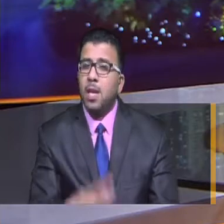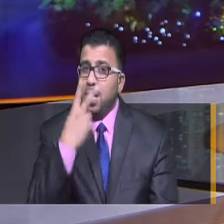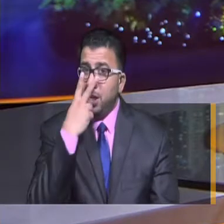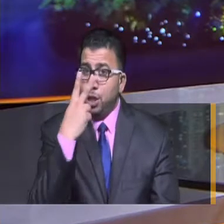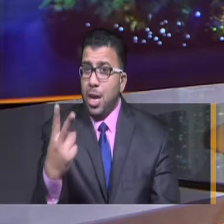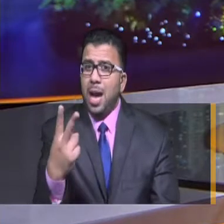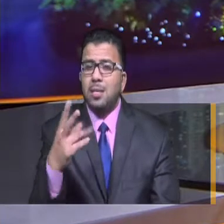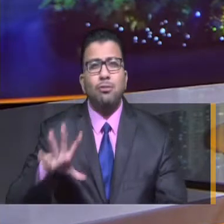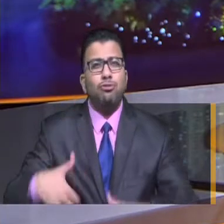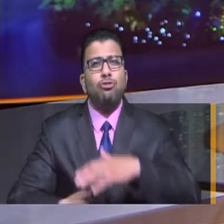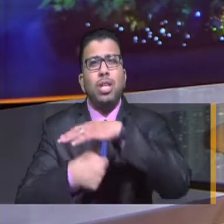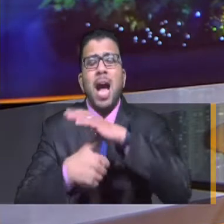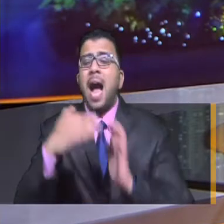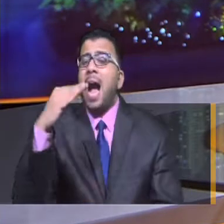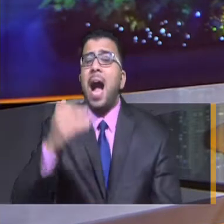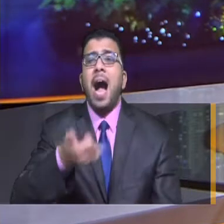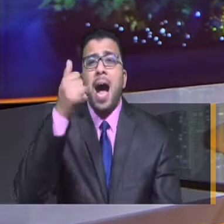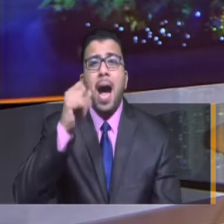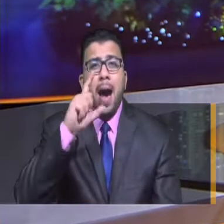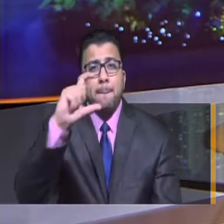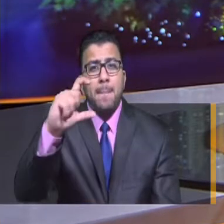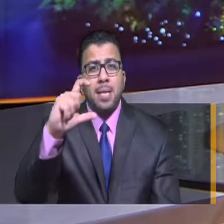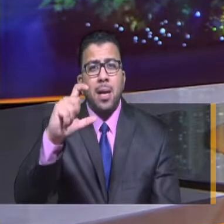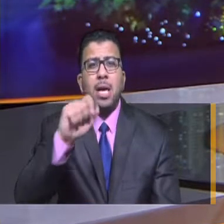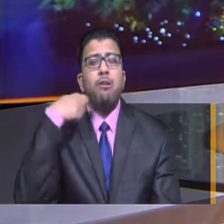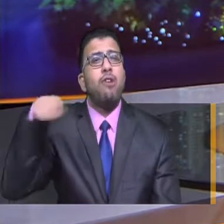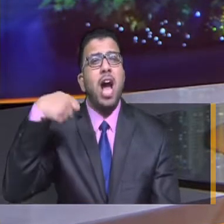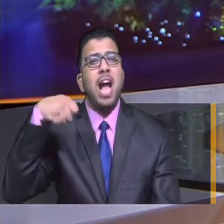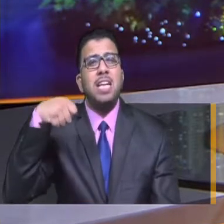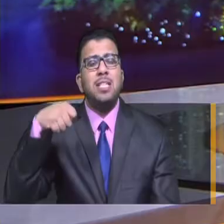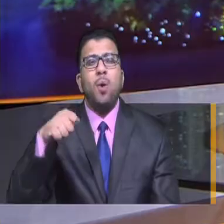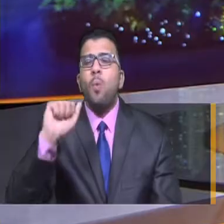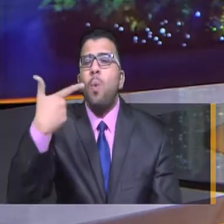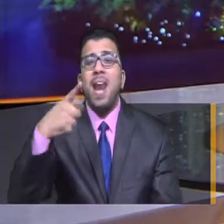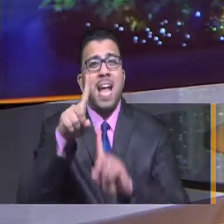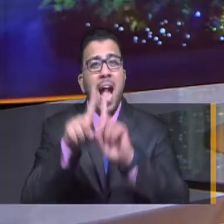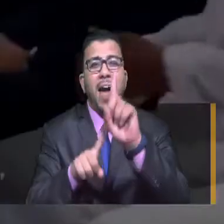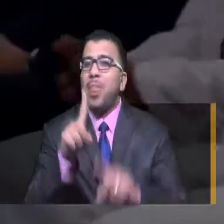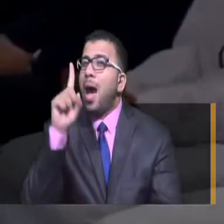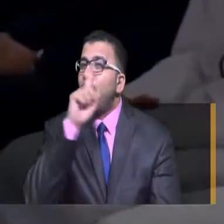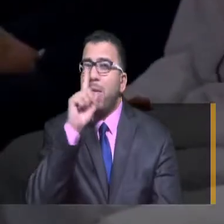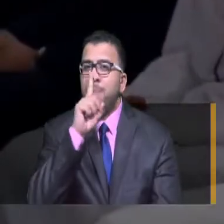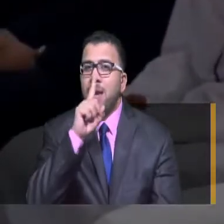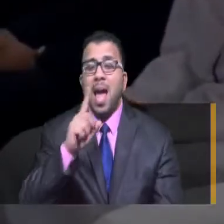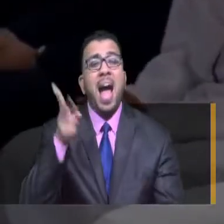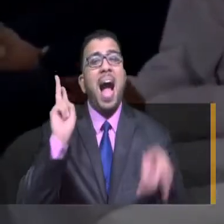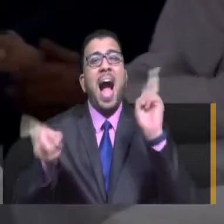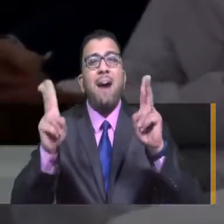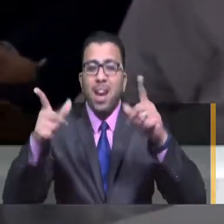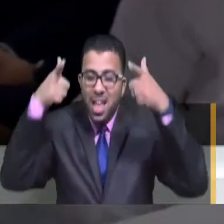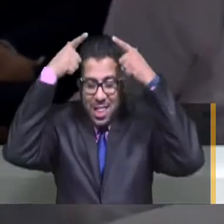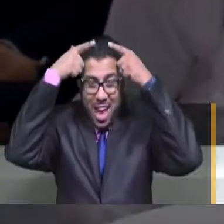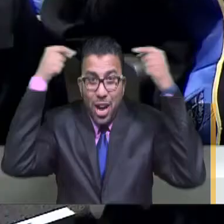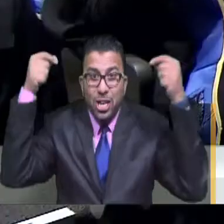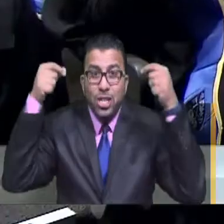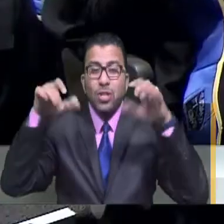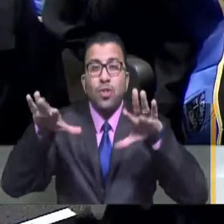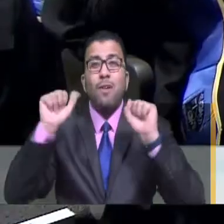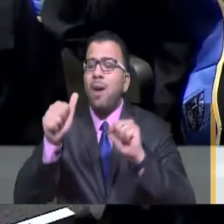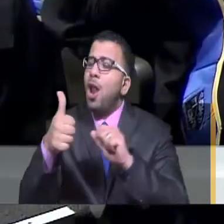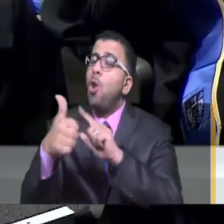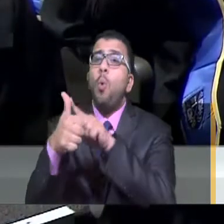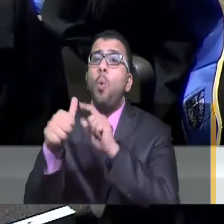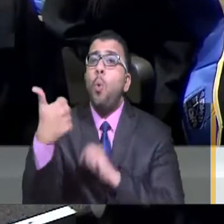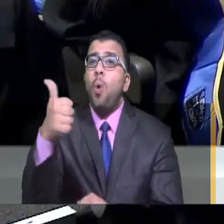شهد سمو الشيخ حامد بن زايد ال نهيان رئيس ديوان ولي عهد ابو ظبي حفل تخريج الدفعه الاولى من